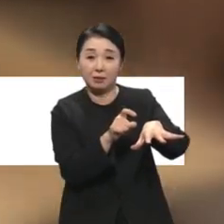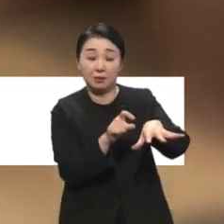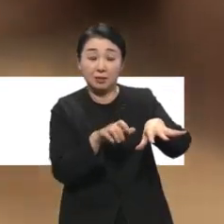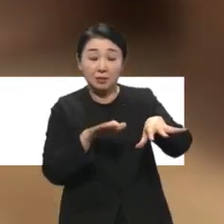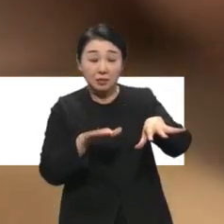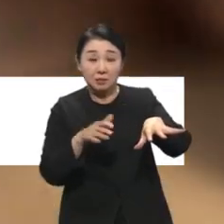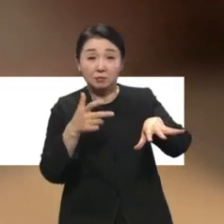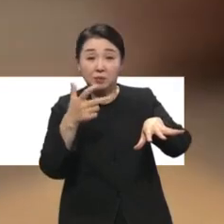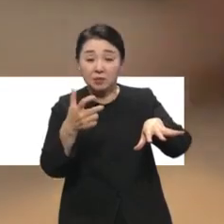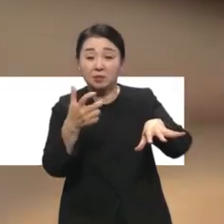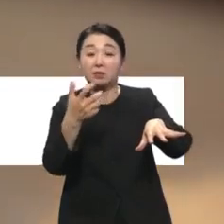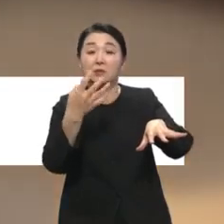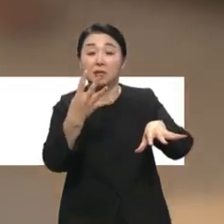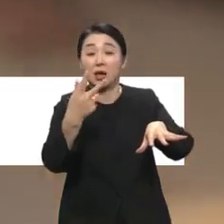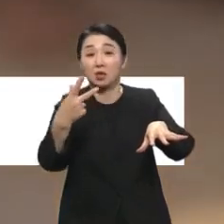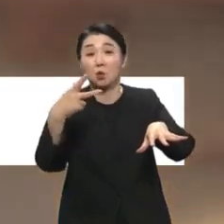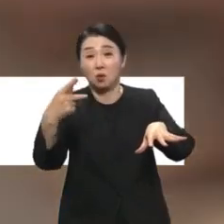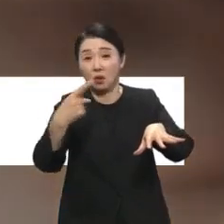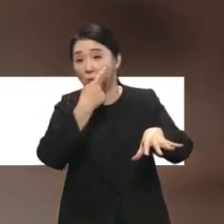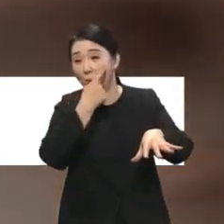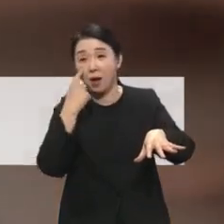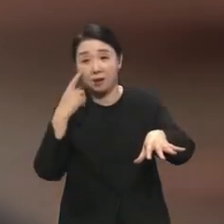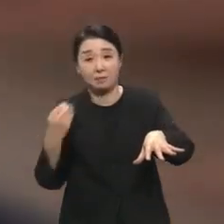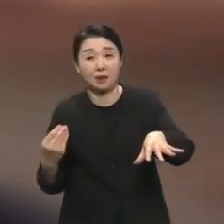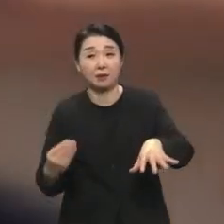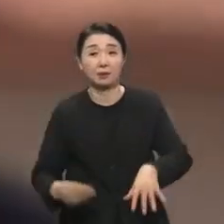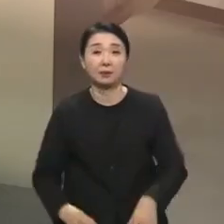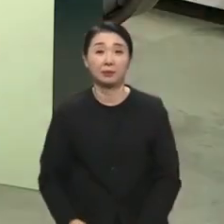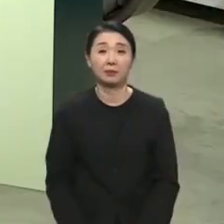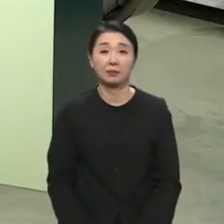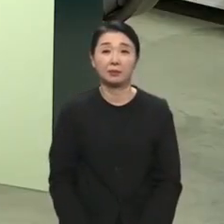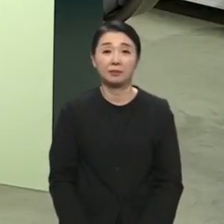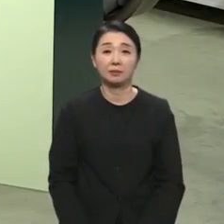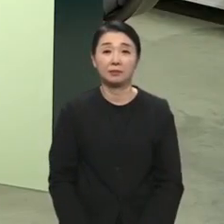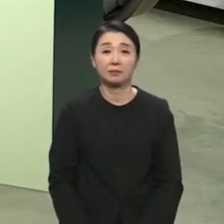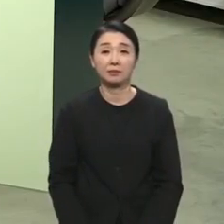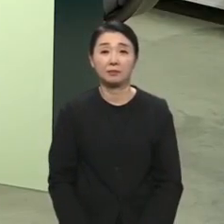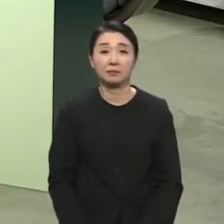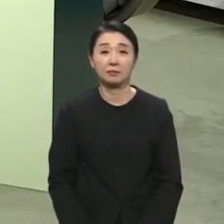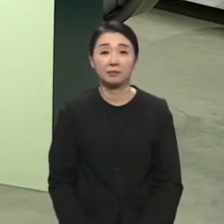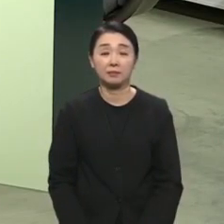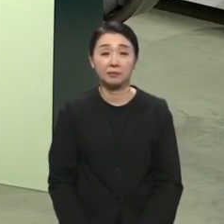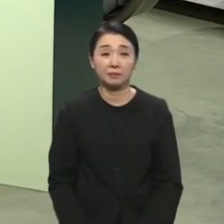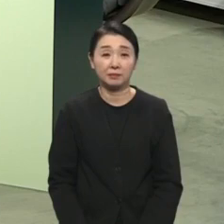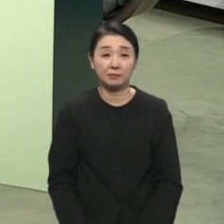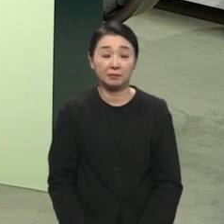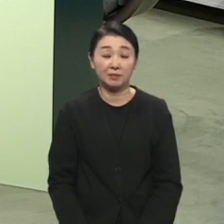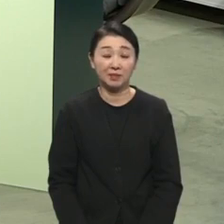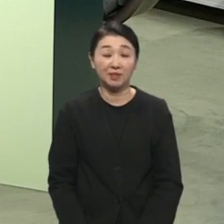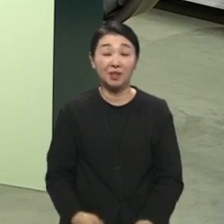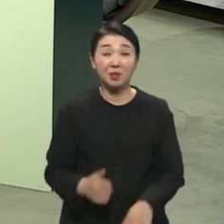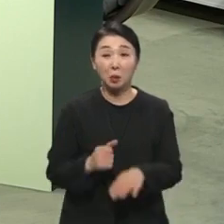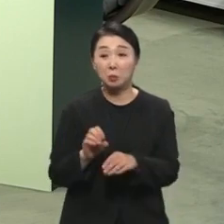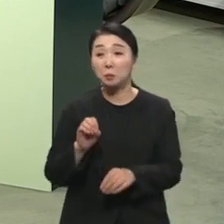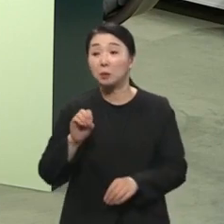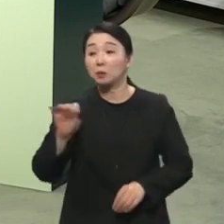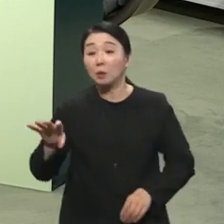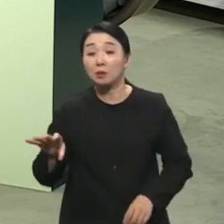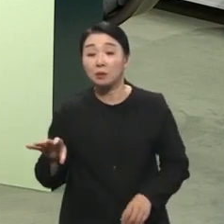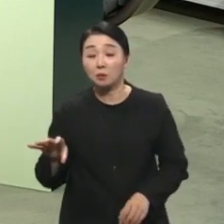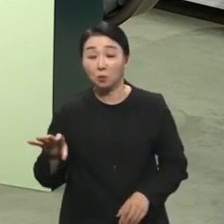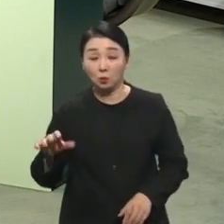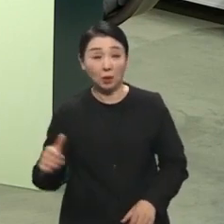총 74kg 확인하였는데 자 그러니까 그 교수님 말씀하신 뭐 던지기 수법 이런 걸로 마약을